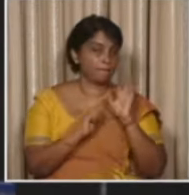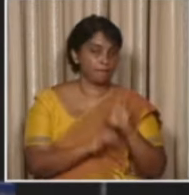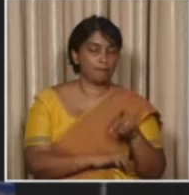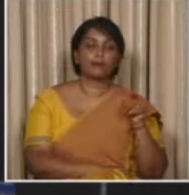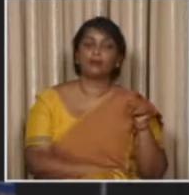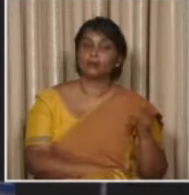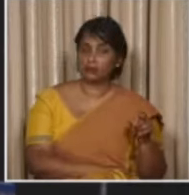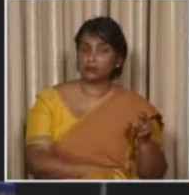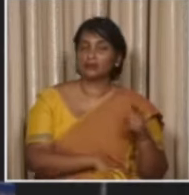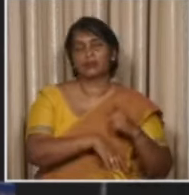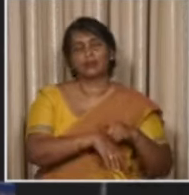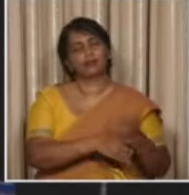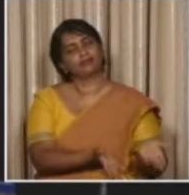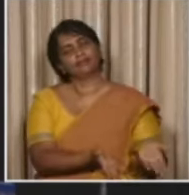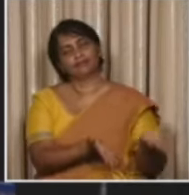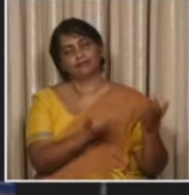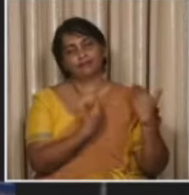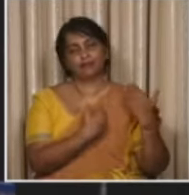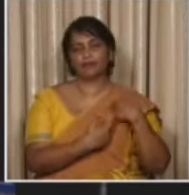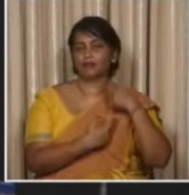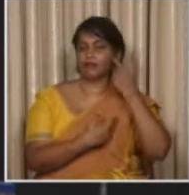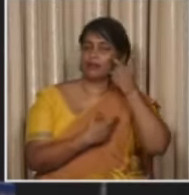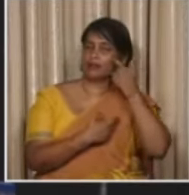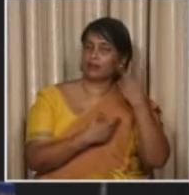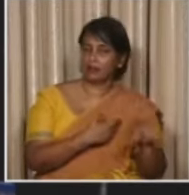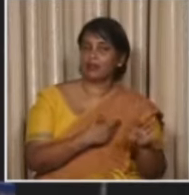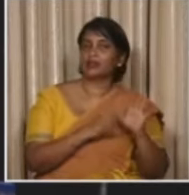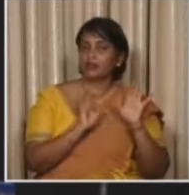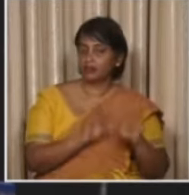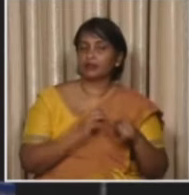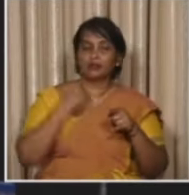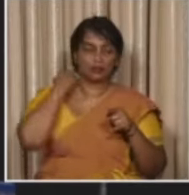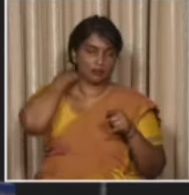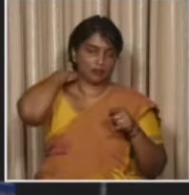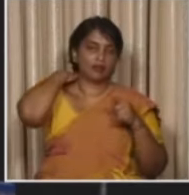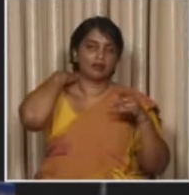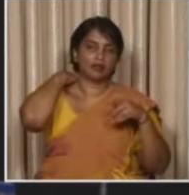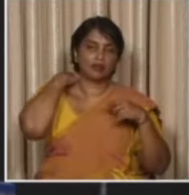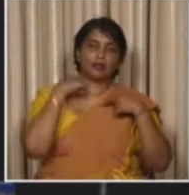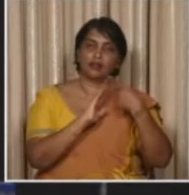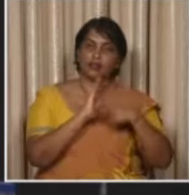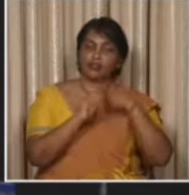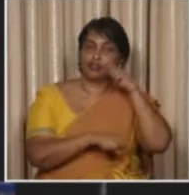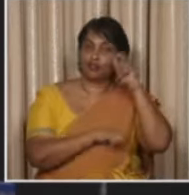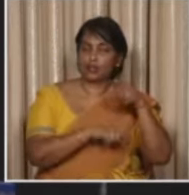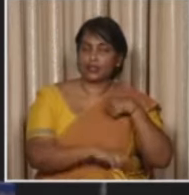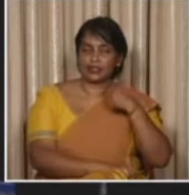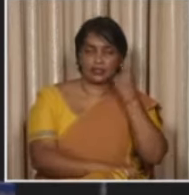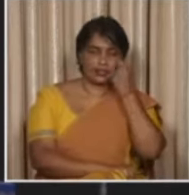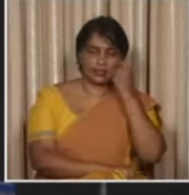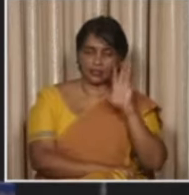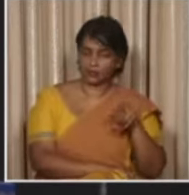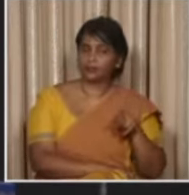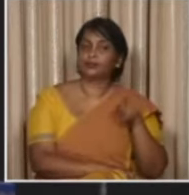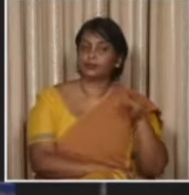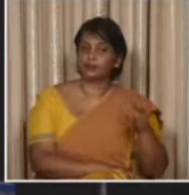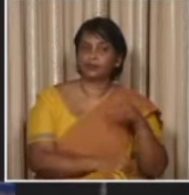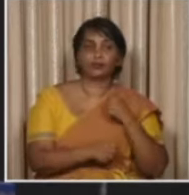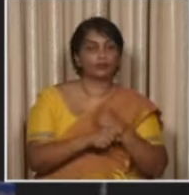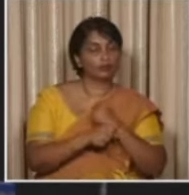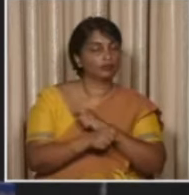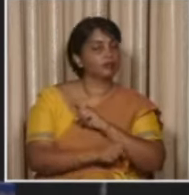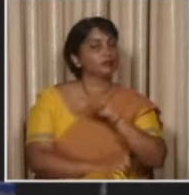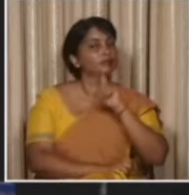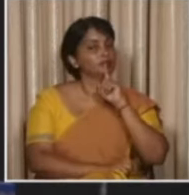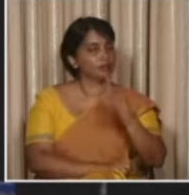മേക്കട്ട ഇടദീല അഹക ബലാഗന ഹിട്ടിയ കിയന കാരണേ രട്ടേ ജനതാവ തുല ശക്യാക് ഏത്തി വിനവ ഇതോടെ ആണ്ടുപാക്ഷ്യം കിയന